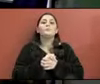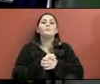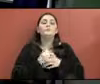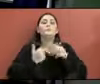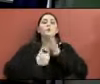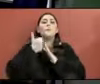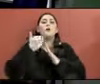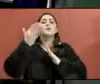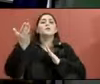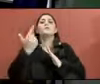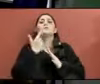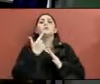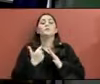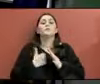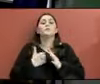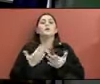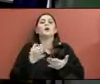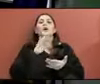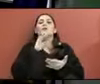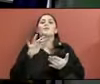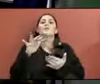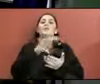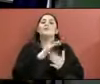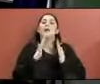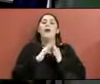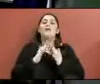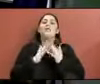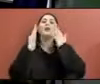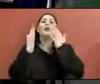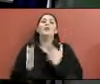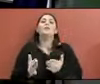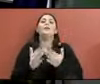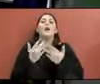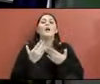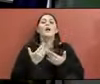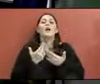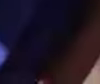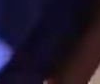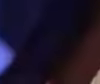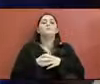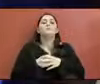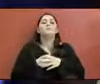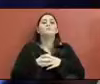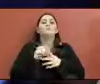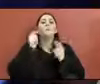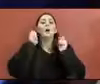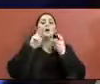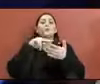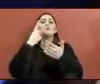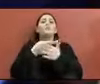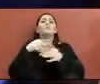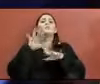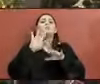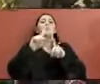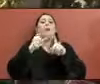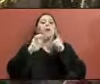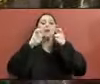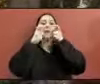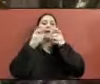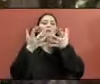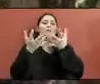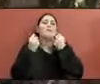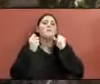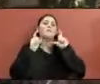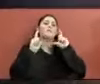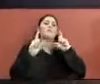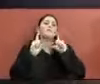dedi yaşlılarımızı evlerinde özellikle banyoda düşmeyecekleri bir önlem alalım.